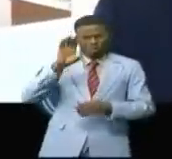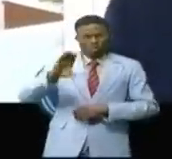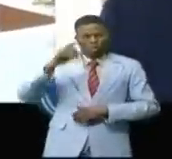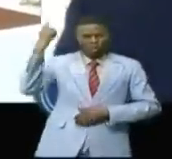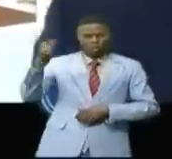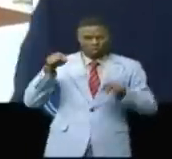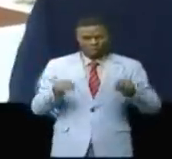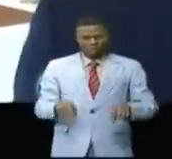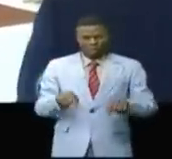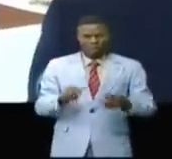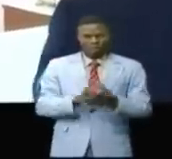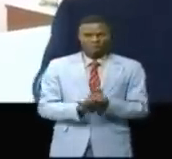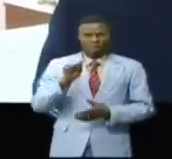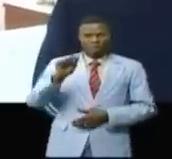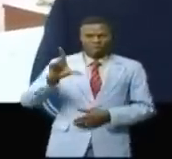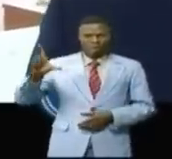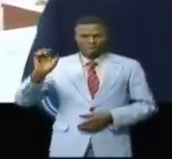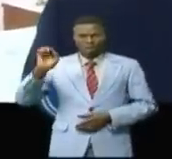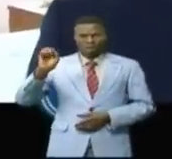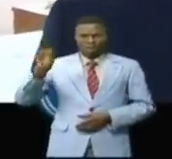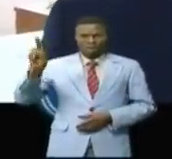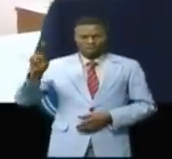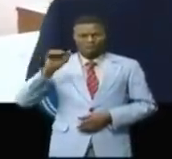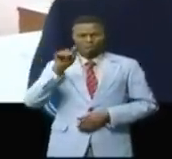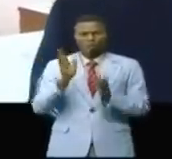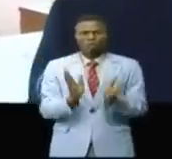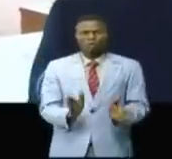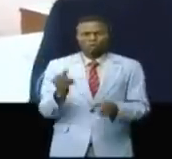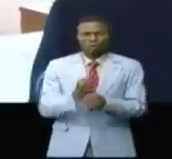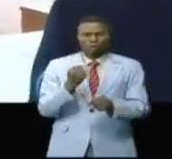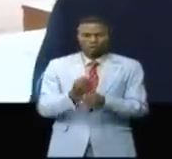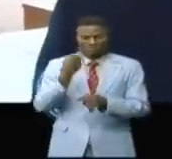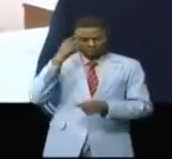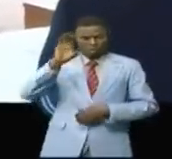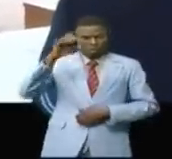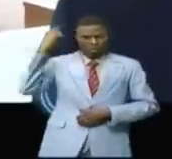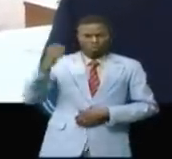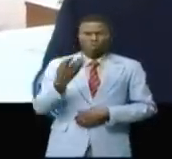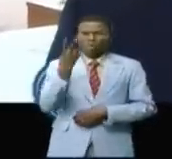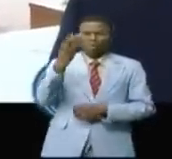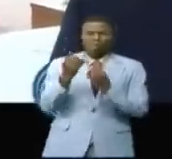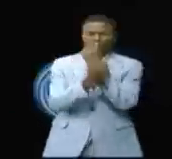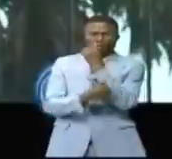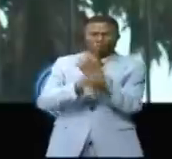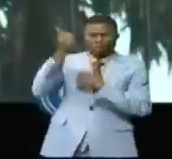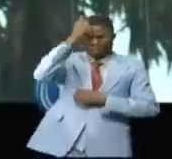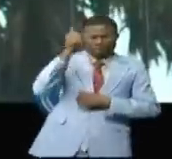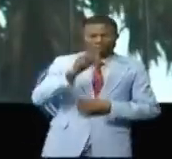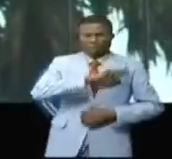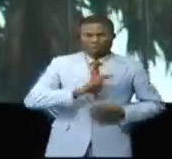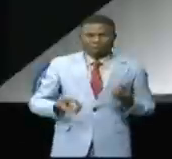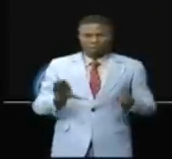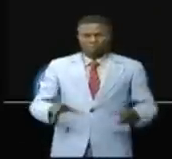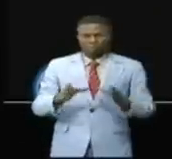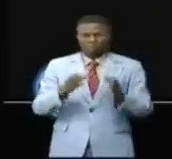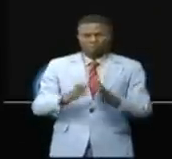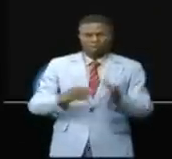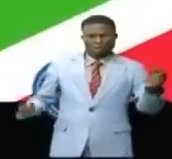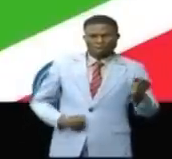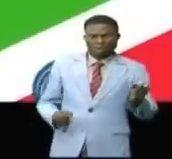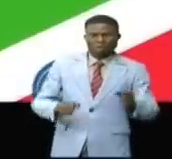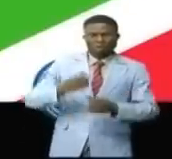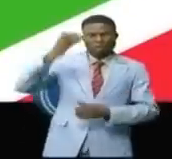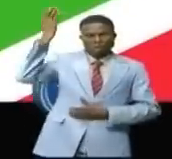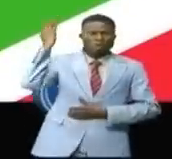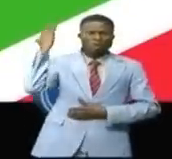en rdc albert ses fans et les directeurs des opérations de la banque mondiale pour quatre pays d'afrique dont la rdc l'angola le burundi